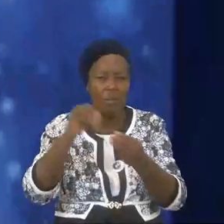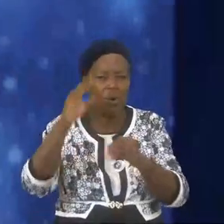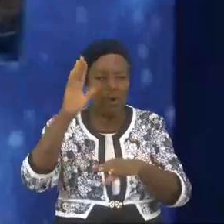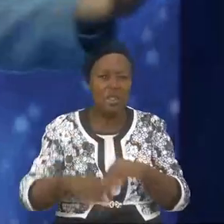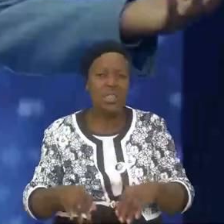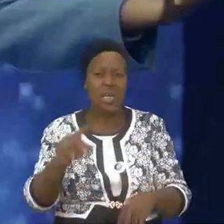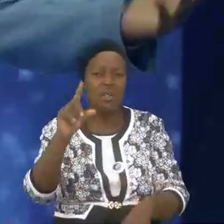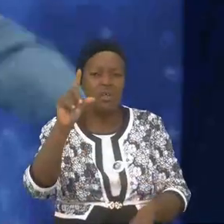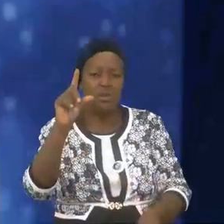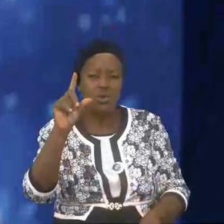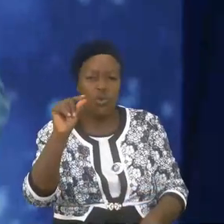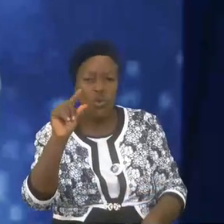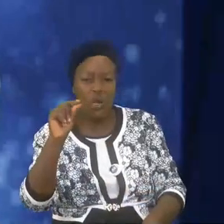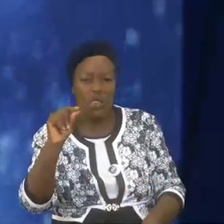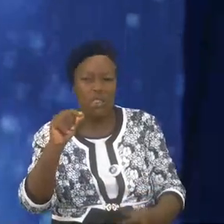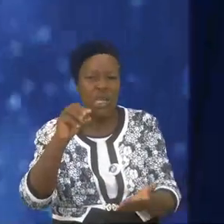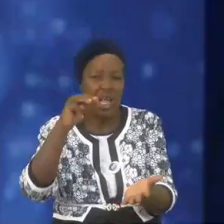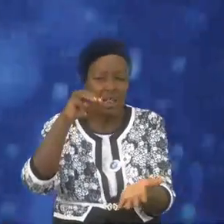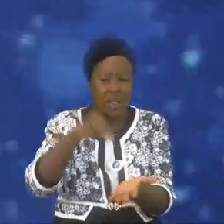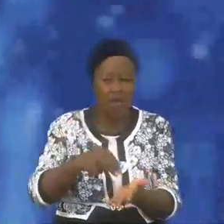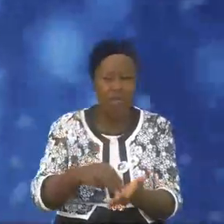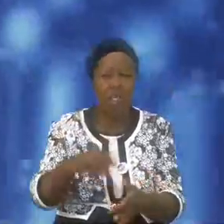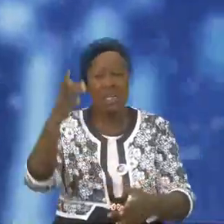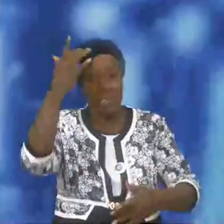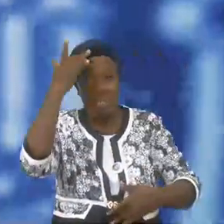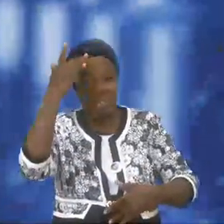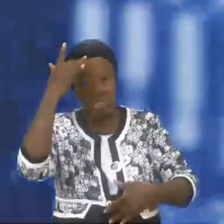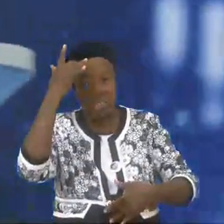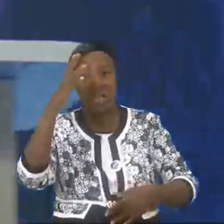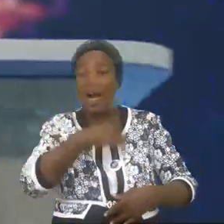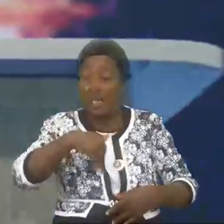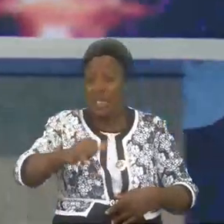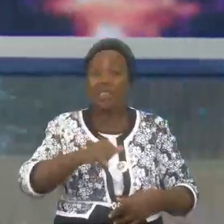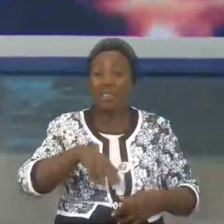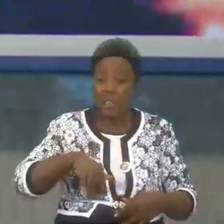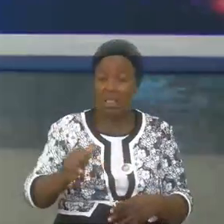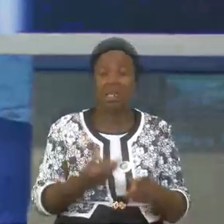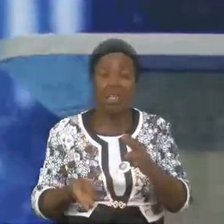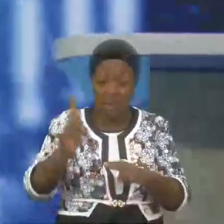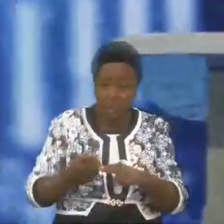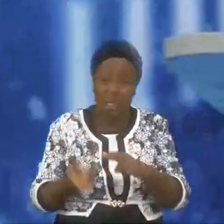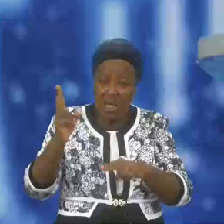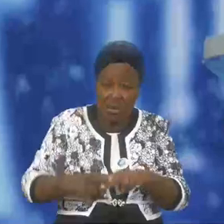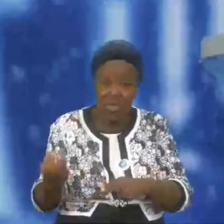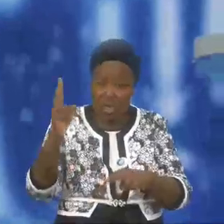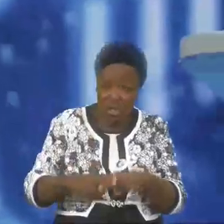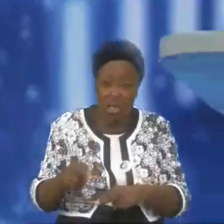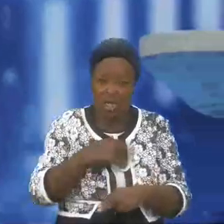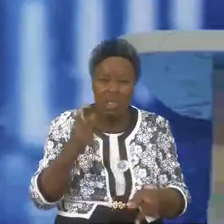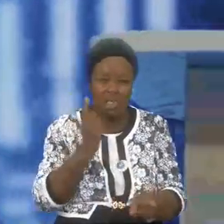ils ont plus de 20 000 maladies et qui augmente. comme un roi, un royaume.